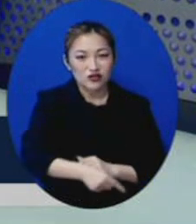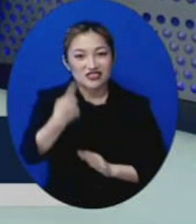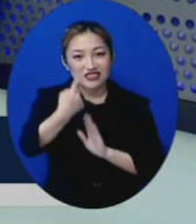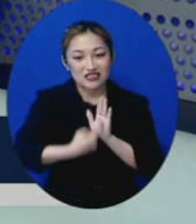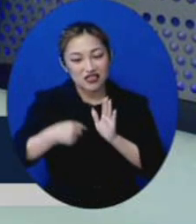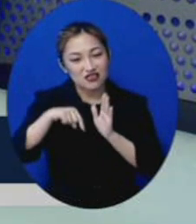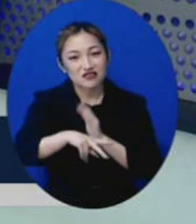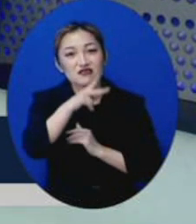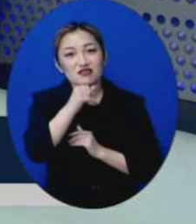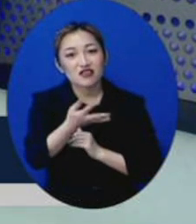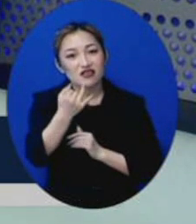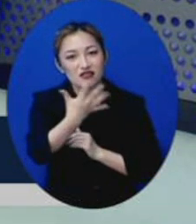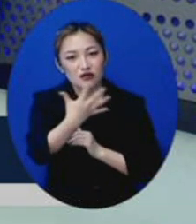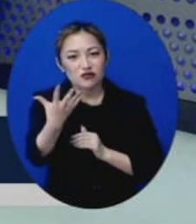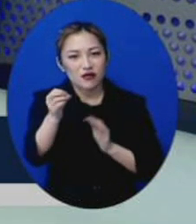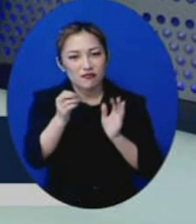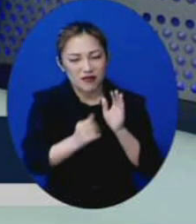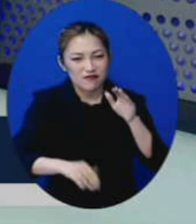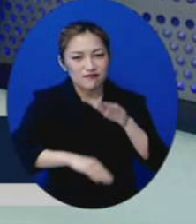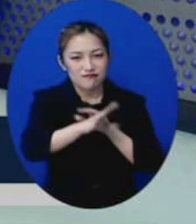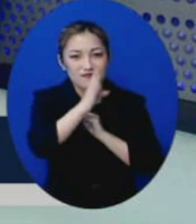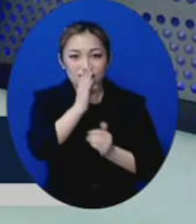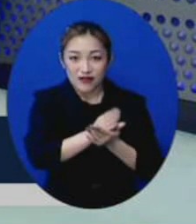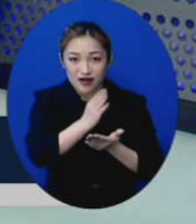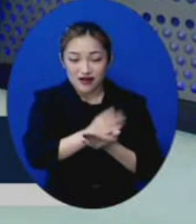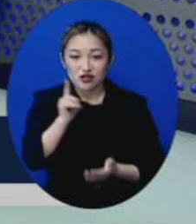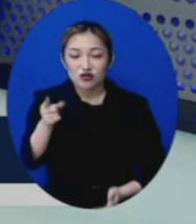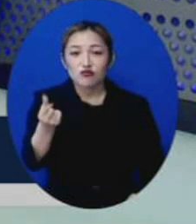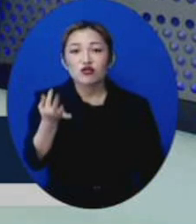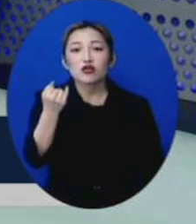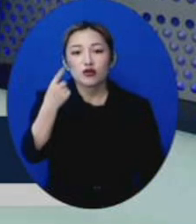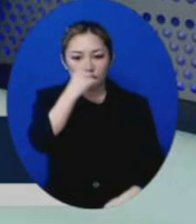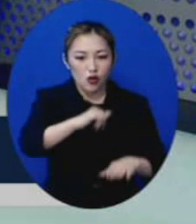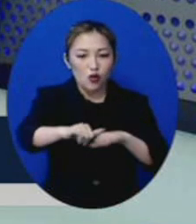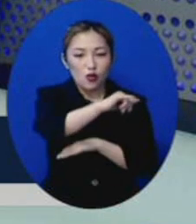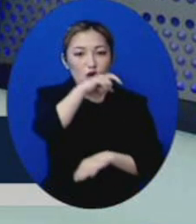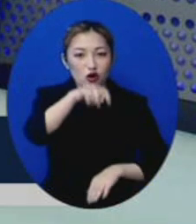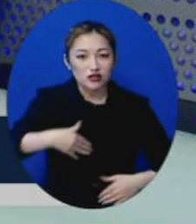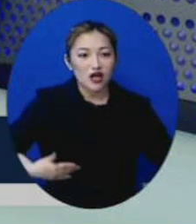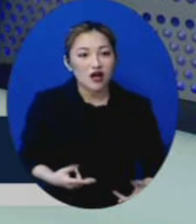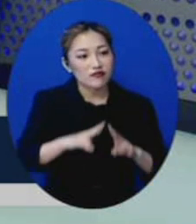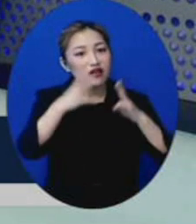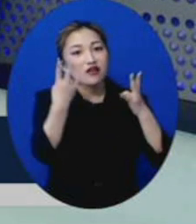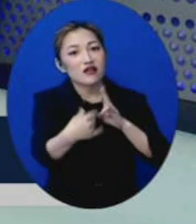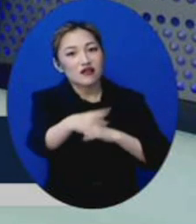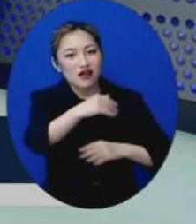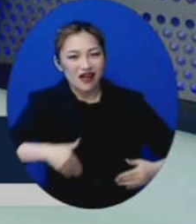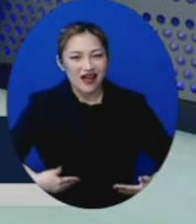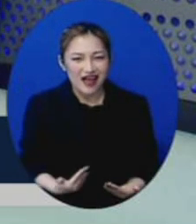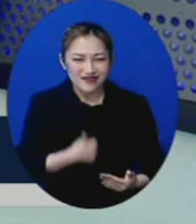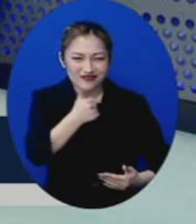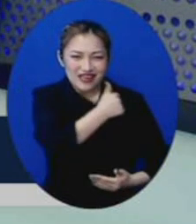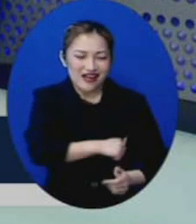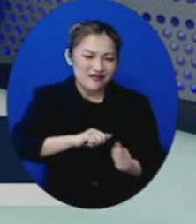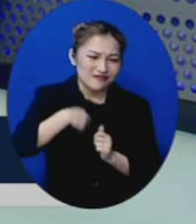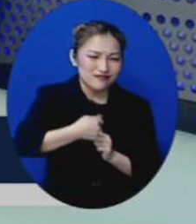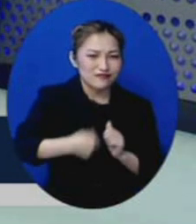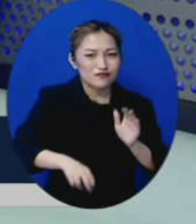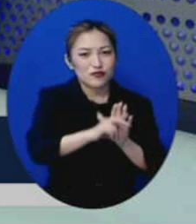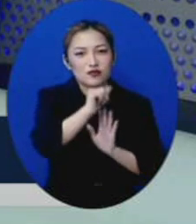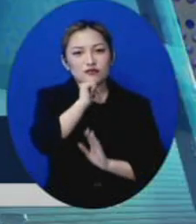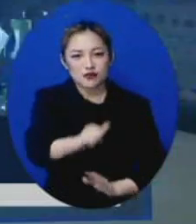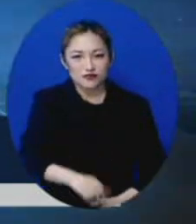хэмжээг 550 мянган төгрөг байхаар тогтоосон. Гэтэл энэ мөнгө Монгол улсын өнөөгийн нийгэмд иргэдийн амжиргааны төвшинг хангаж чадахгүй байна.